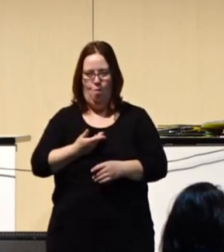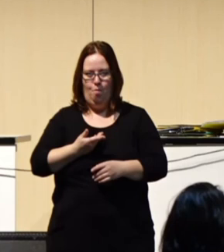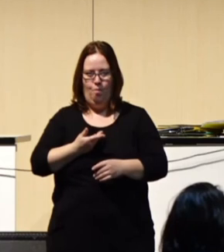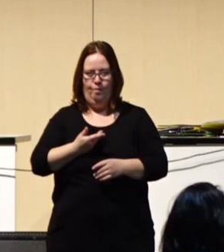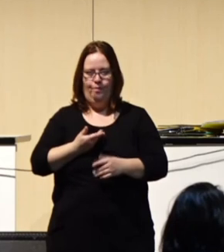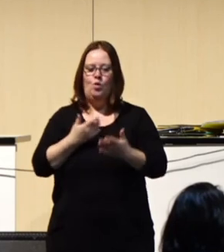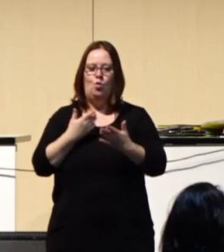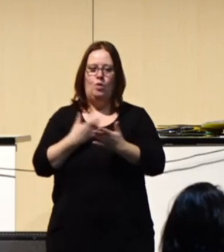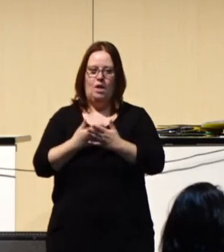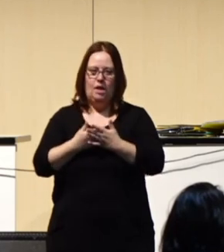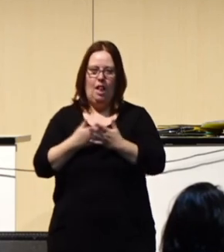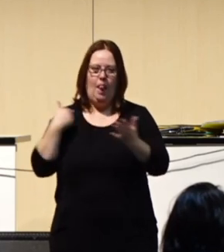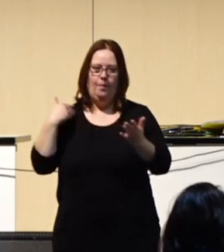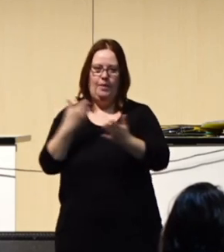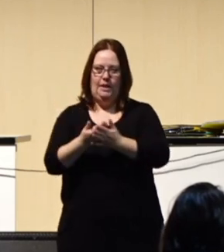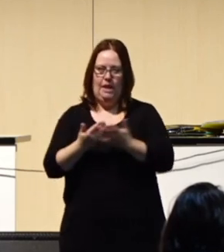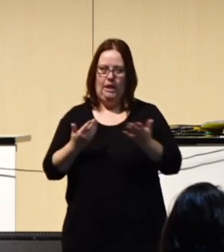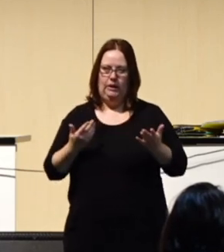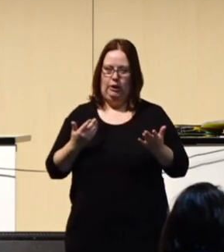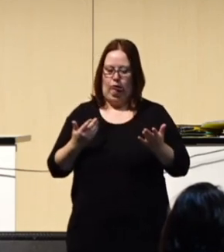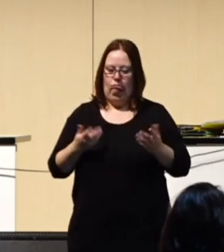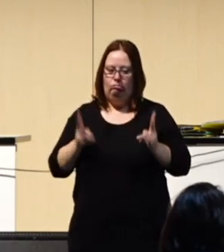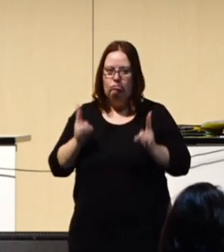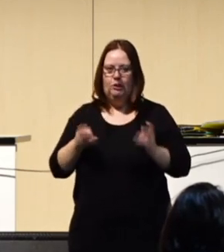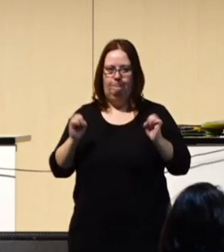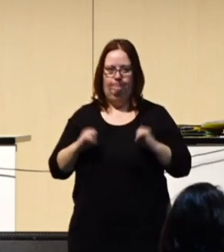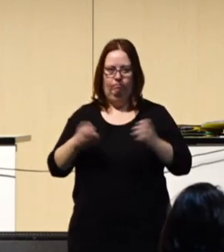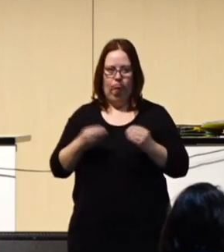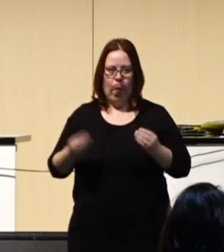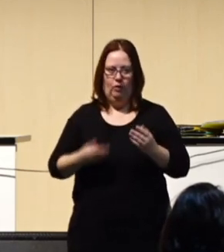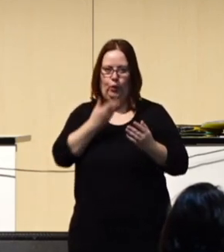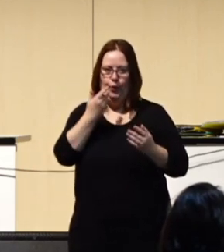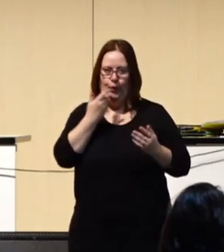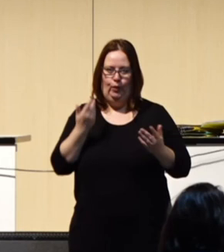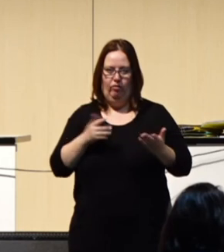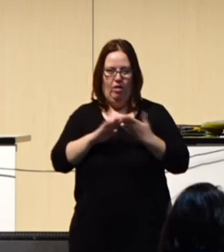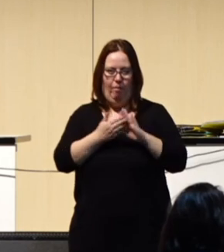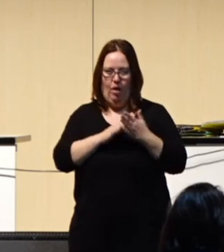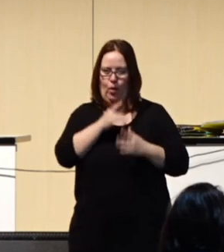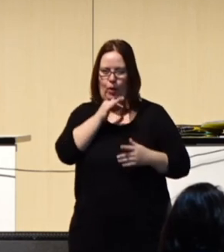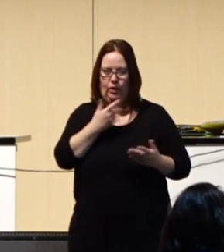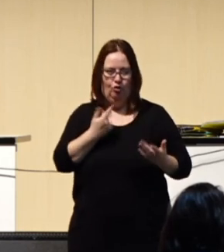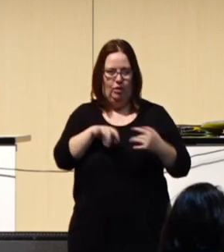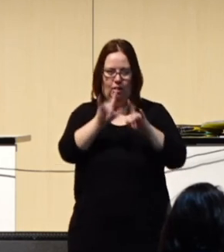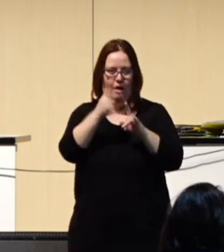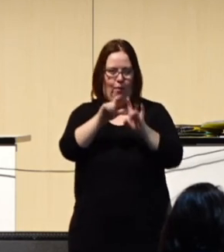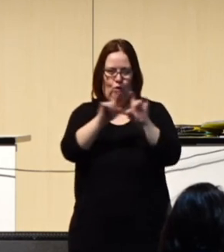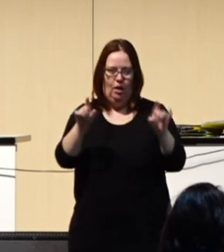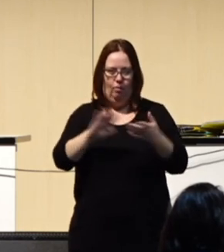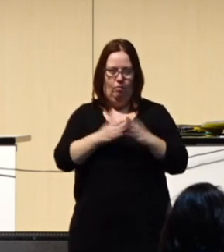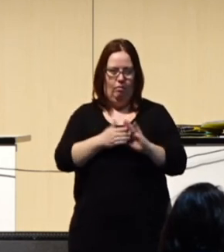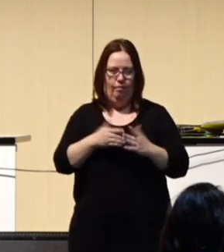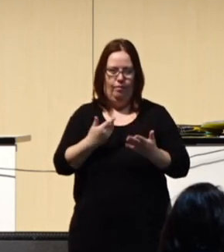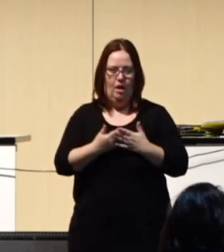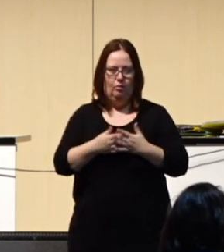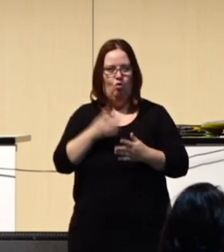Und deswegen sind wir bisher hier noch zu keinem abschließenden Festlegung mit keinem Unternehmen gekommen, sondern